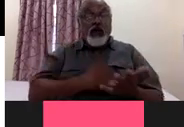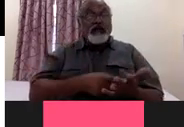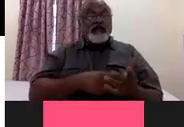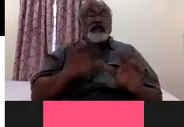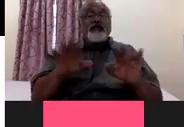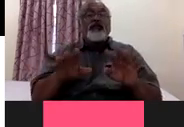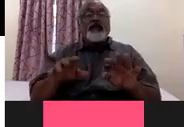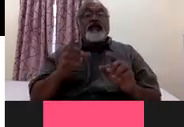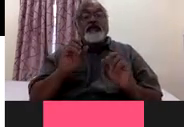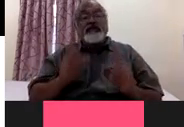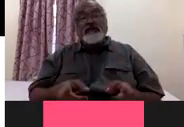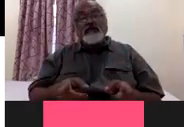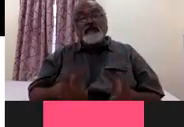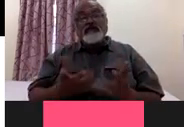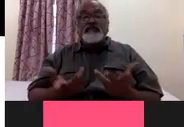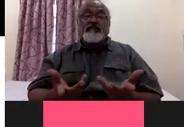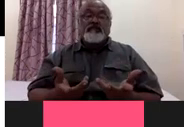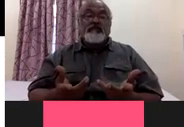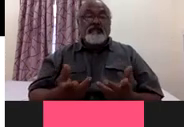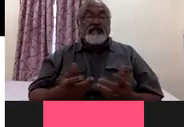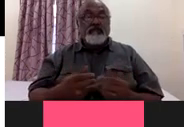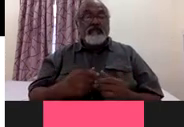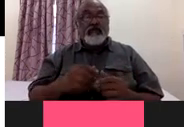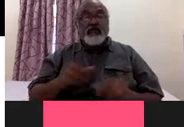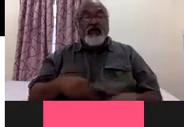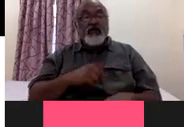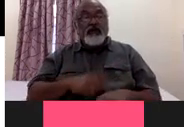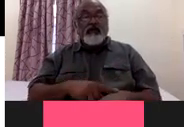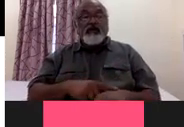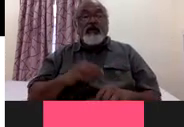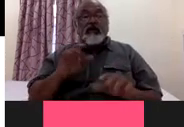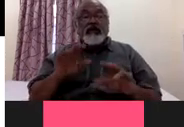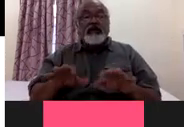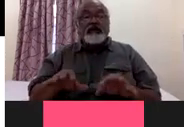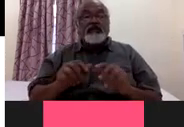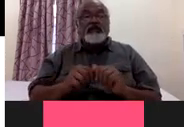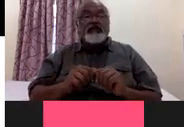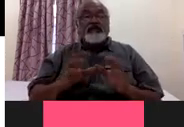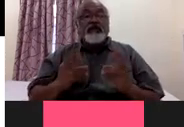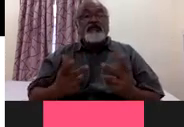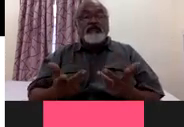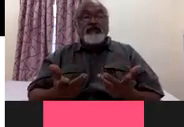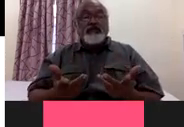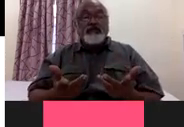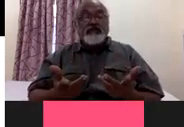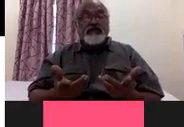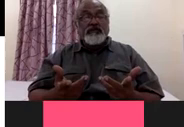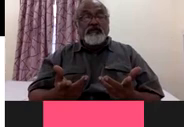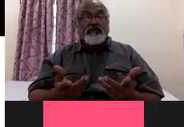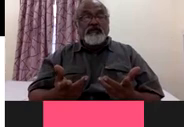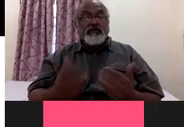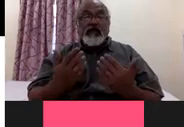phone, but it requires extensive work on the desktop computers. Okay? So Ajay का application आपके पास आया है.